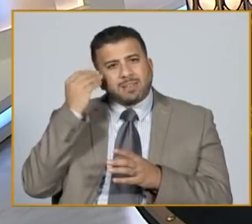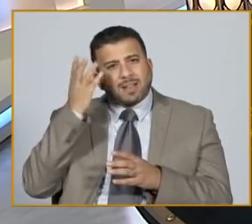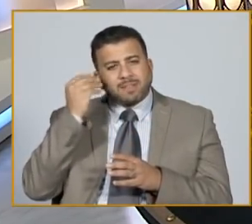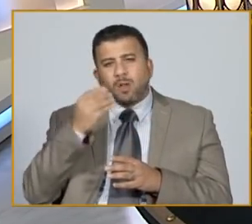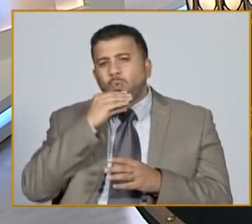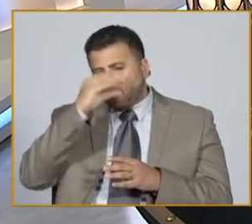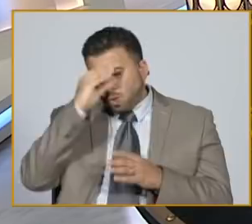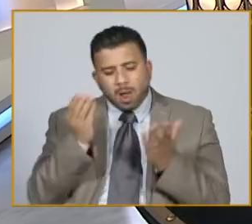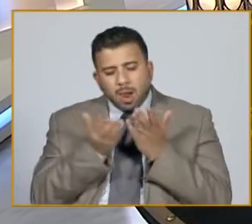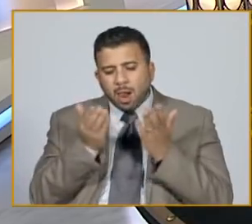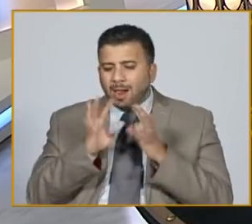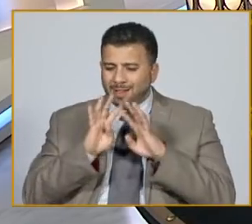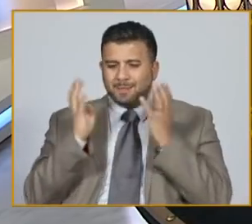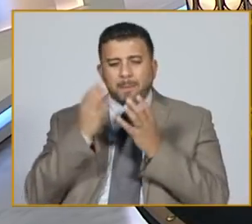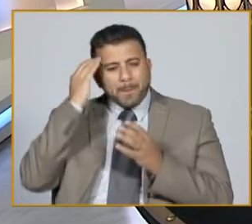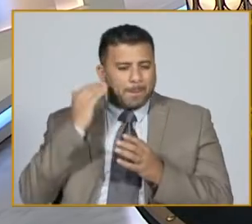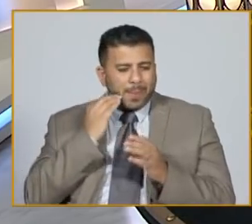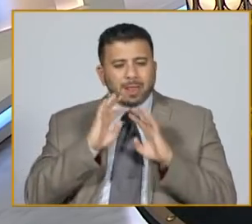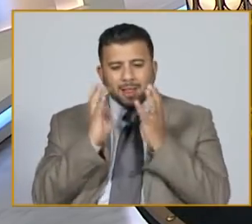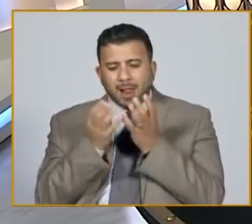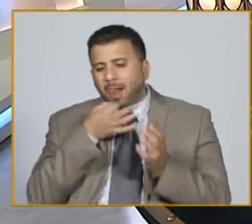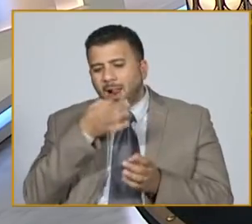تفضل يا فاطمة السعودية.